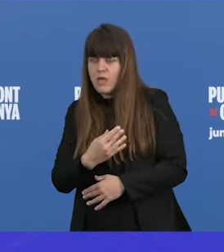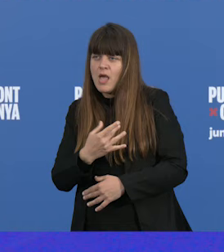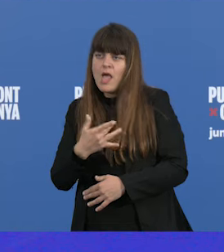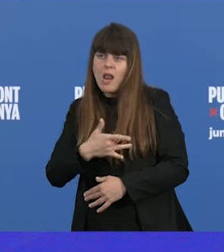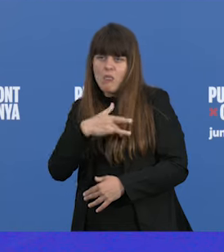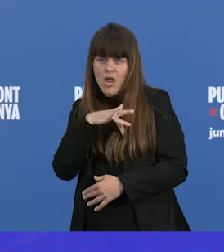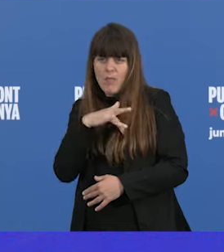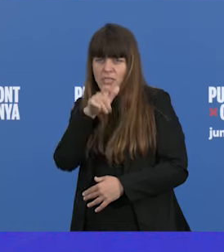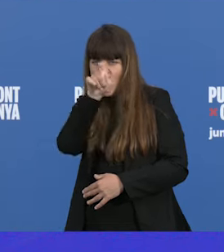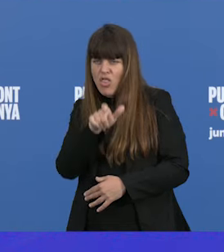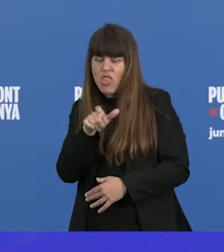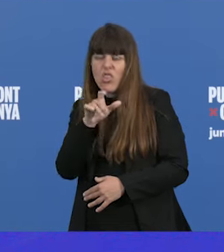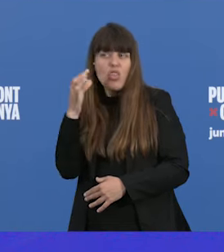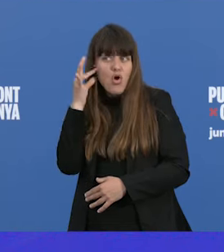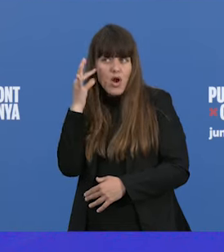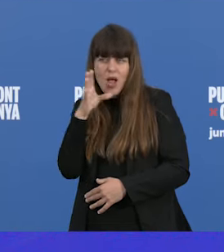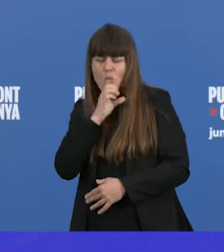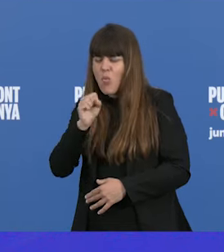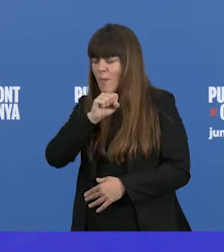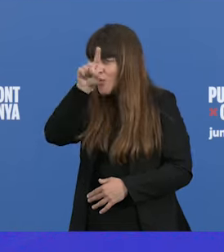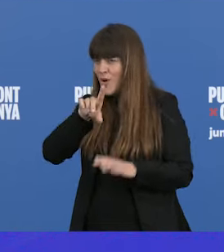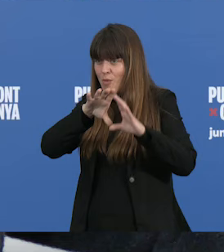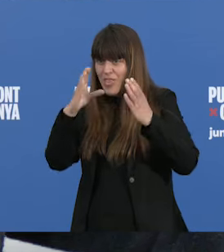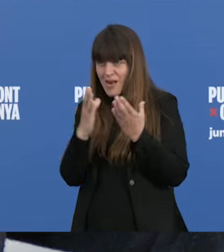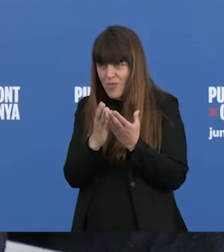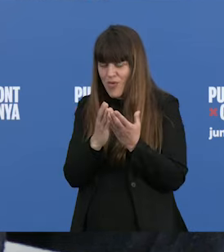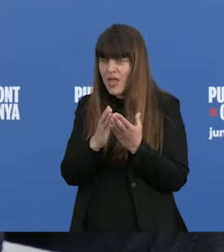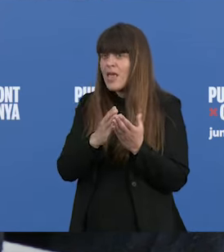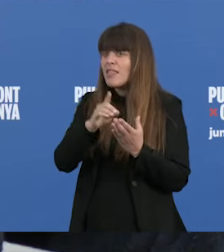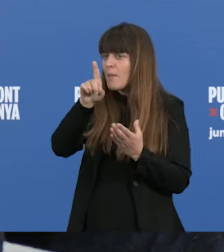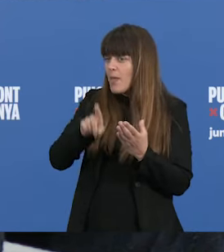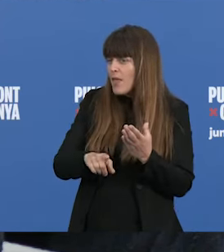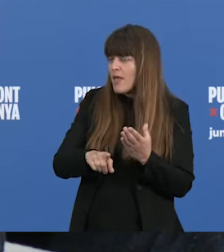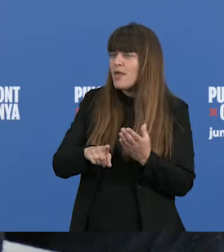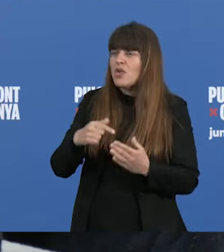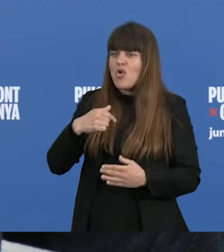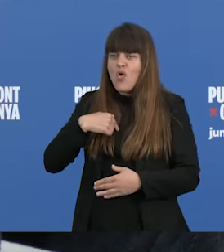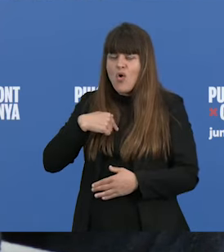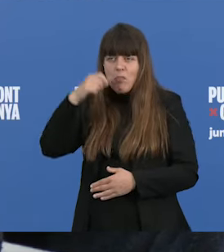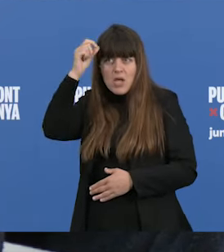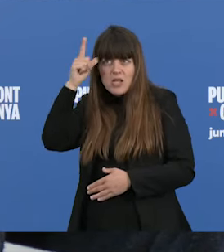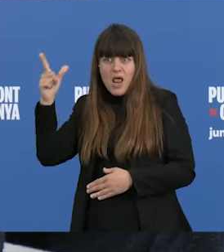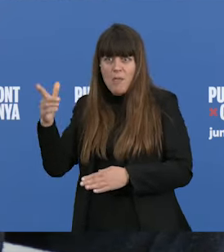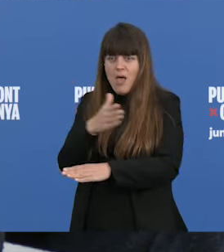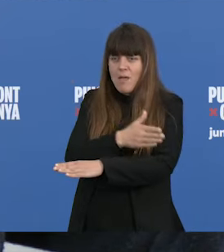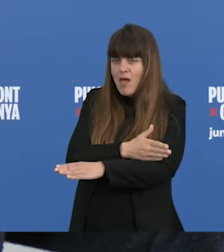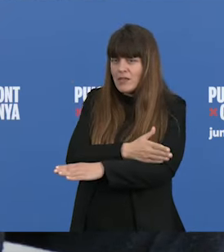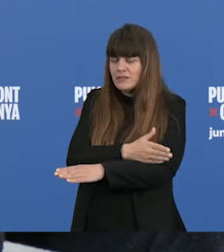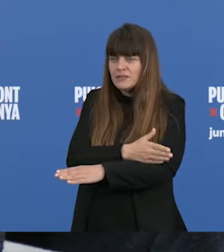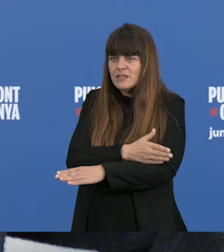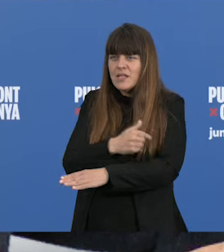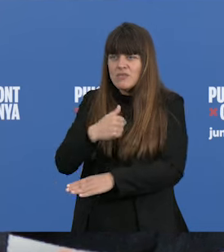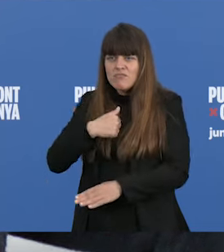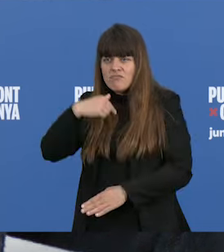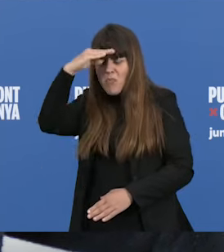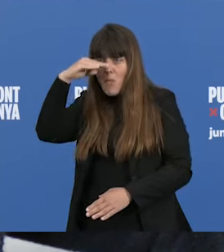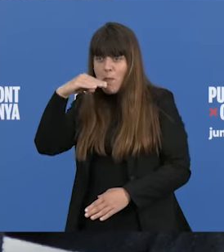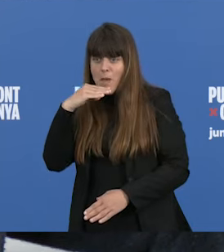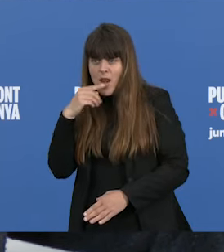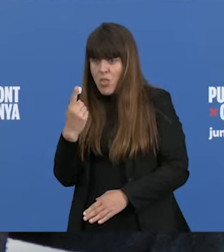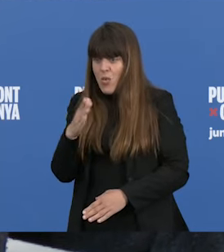enamorat de la dona més guapa del món. Però no només això, sinó que mai m'hauria imaginat que podria arribar a